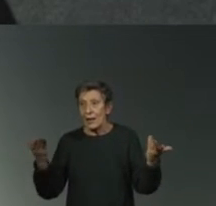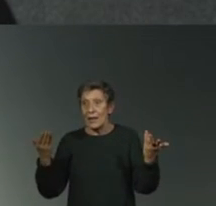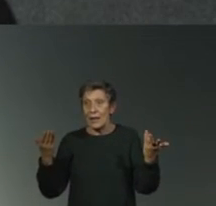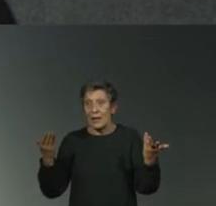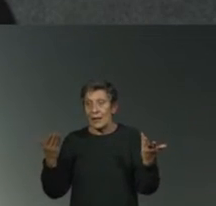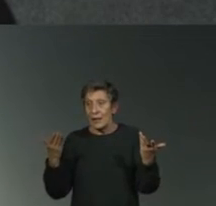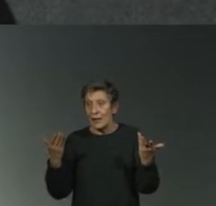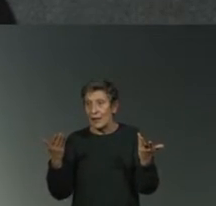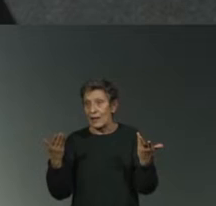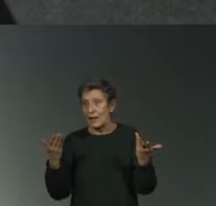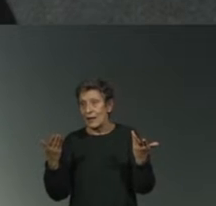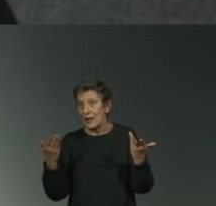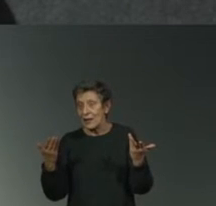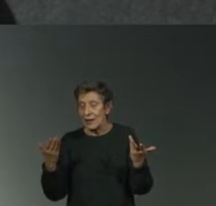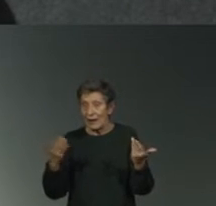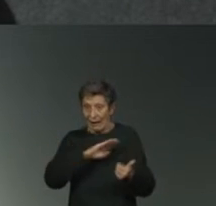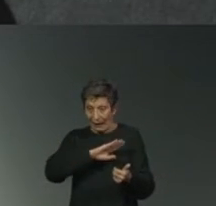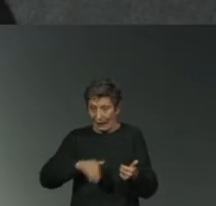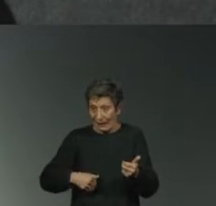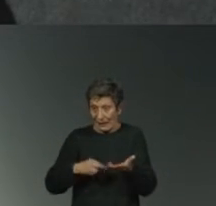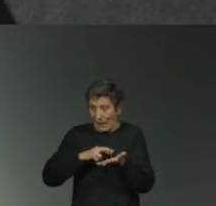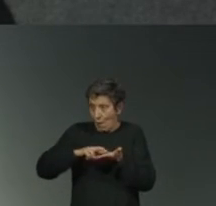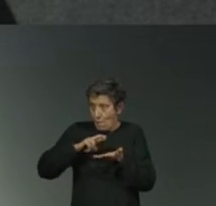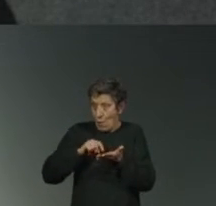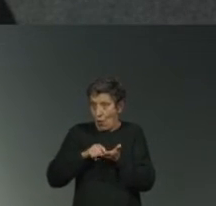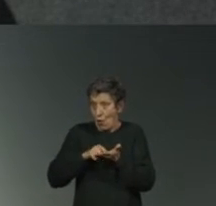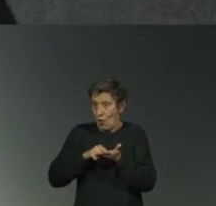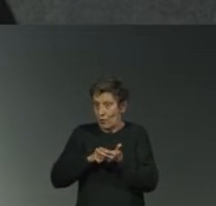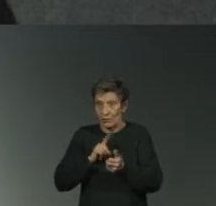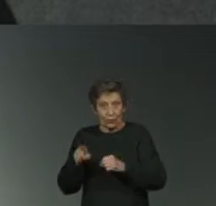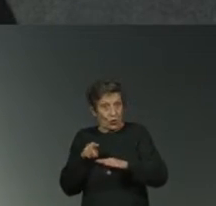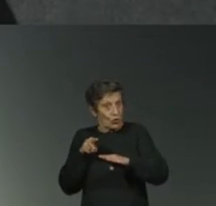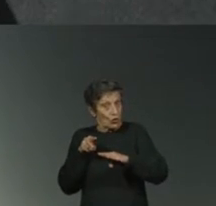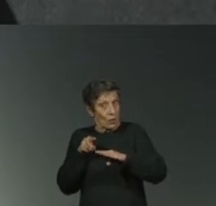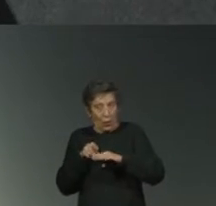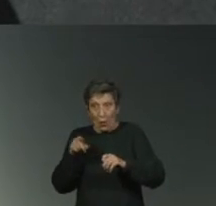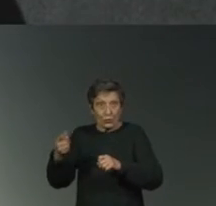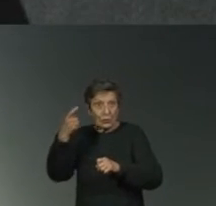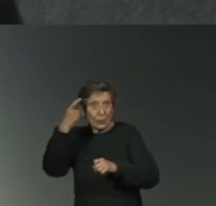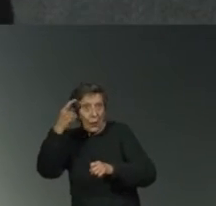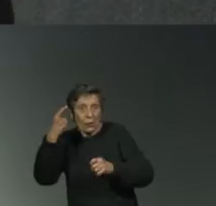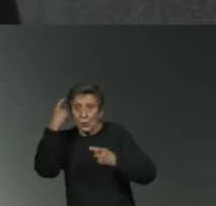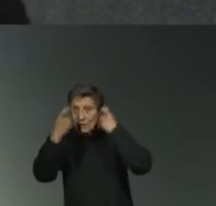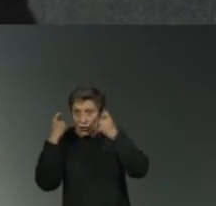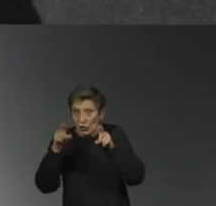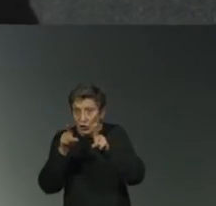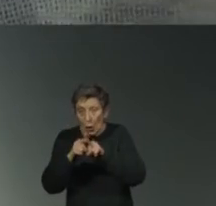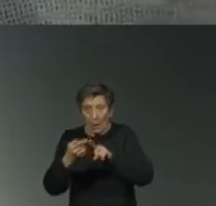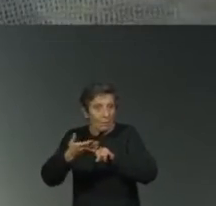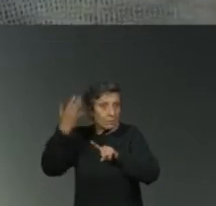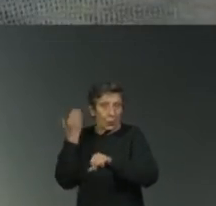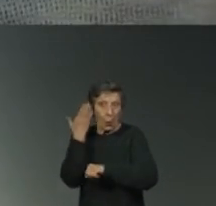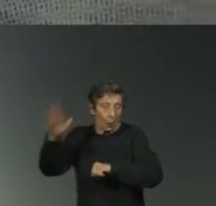est-ce que, enfin, ce dernier roman a été commencé de la même façon, a été pensé de la même façon? Bonsoir